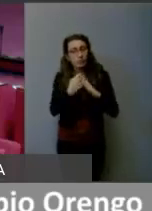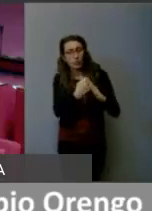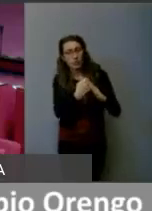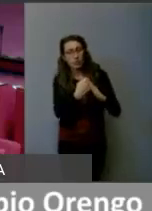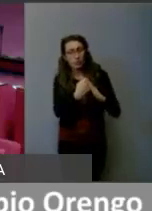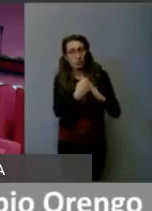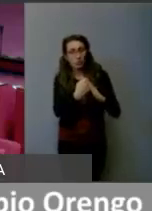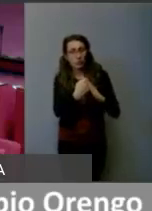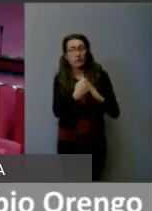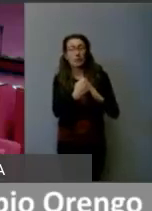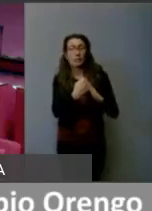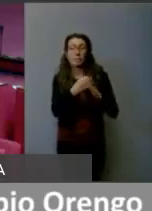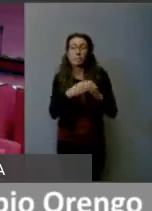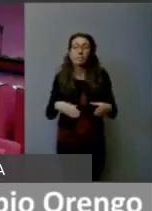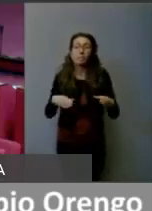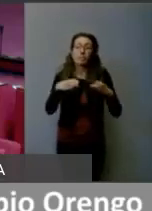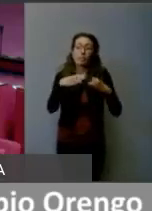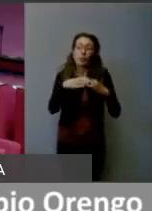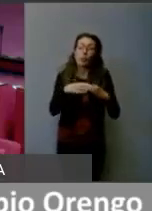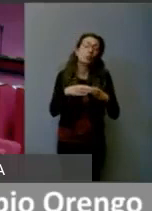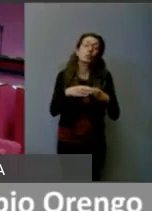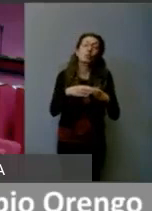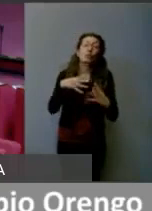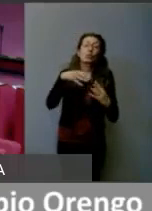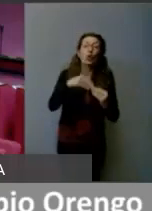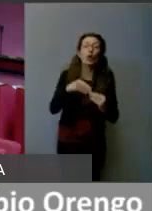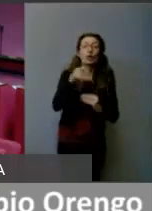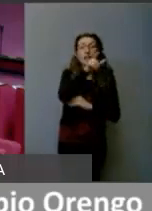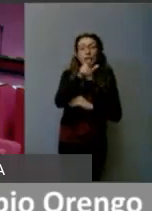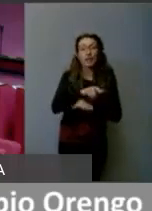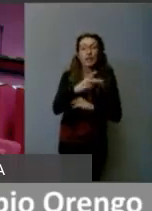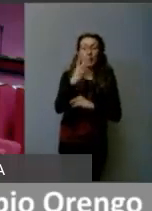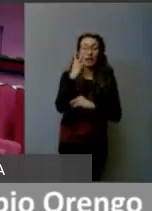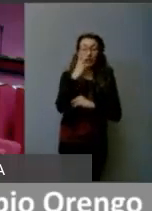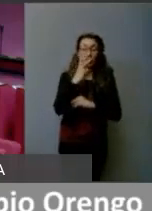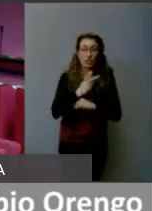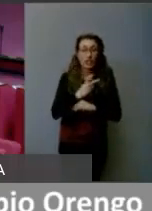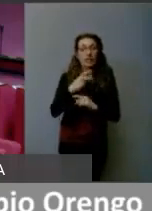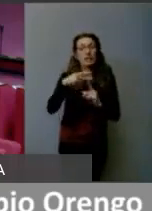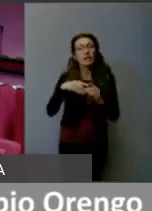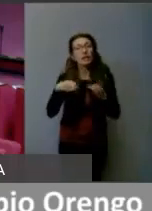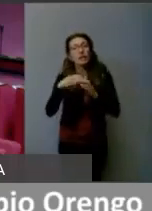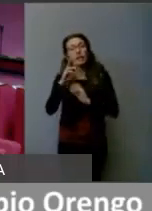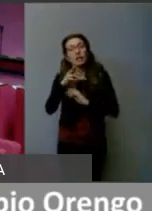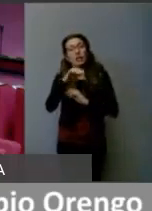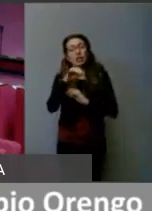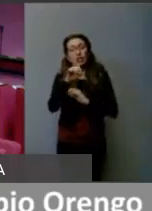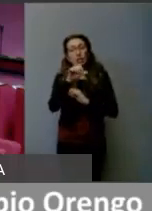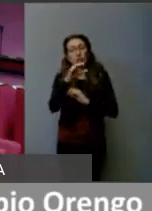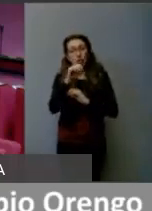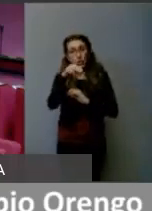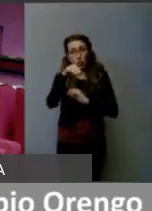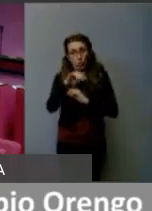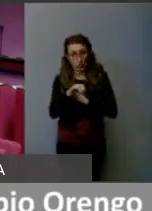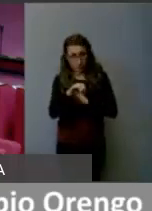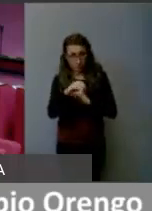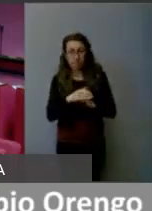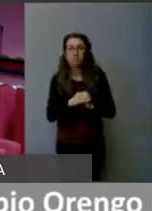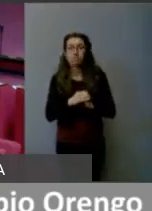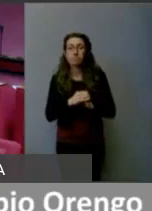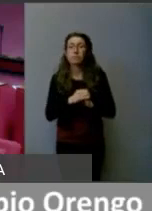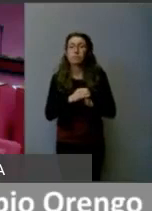dalla Unione Italiana Ciechi, dall'Istituto Davide Chiossone e dall'Associazione di Liguria. Con